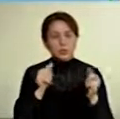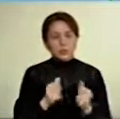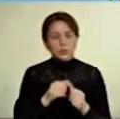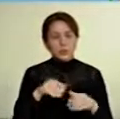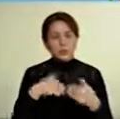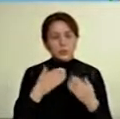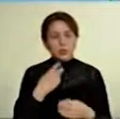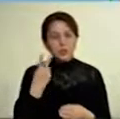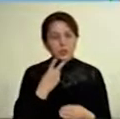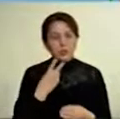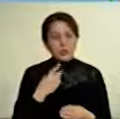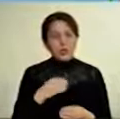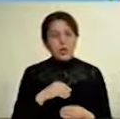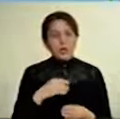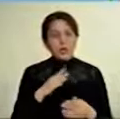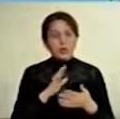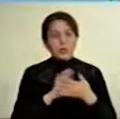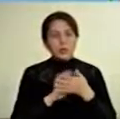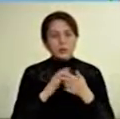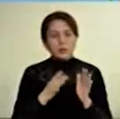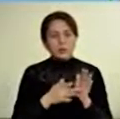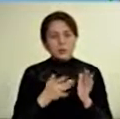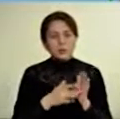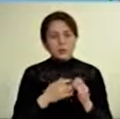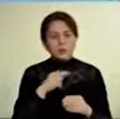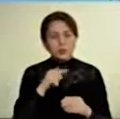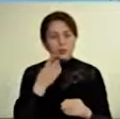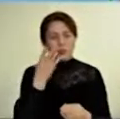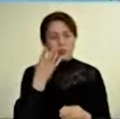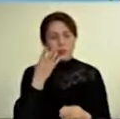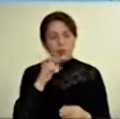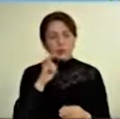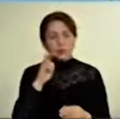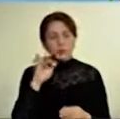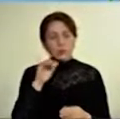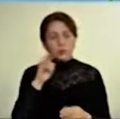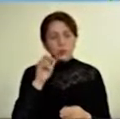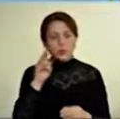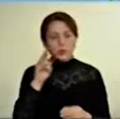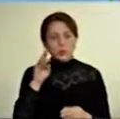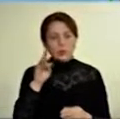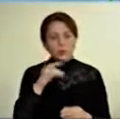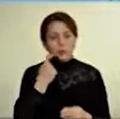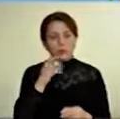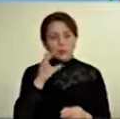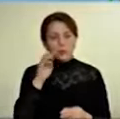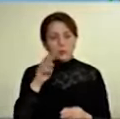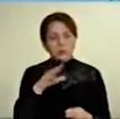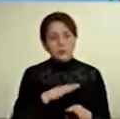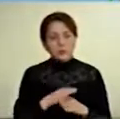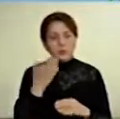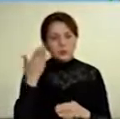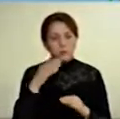Ikkinchisida esa katak daftaringizdagi, ya'ni 4 bo'laklarni 1 sm qilib, yuqorida ta'kidlab o'tilgandek